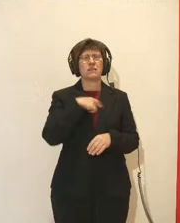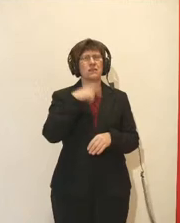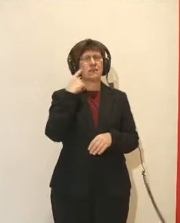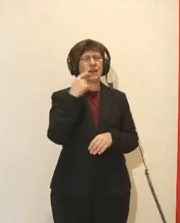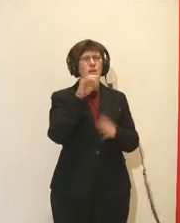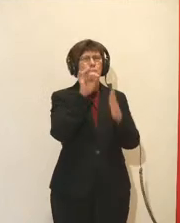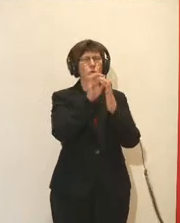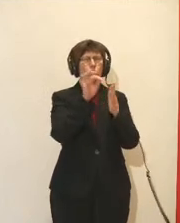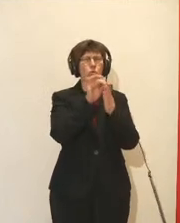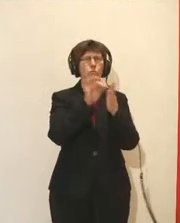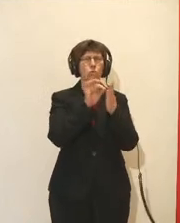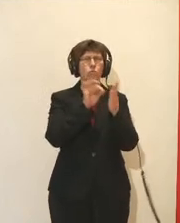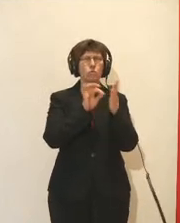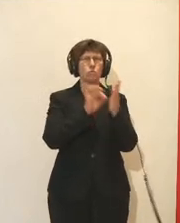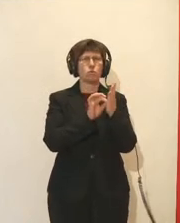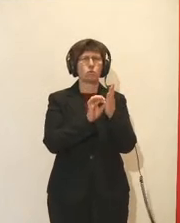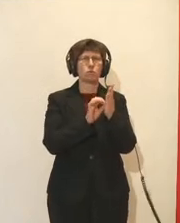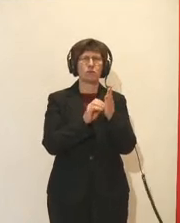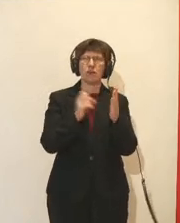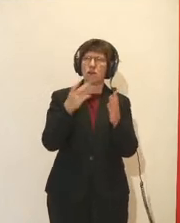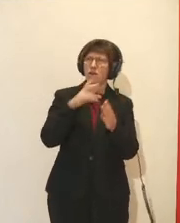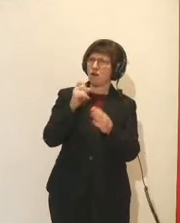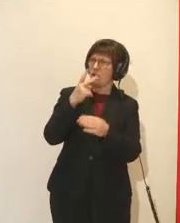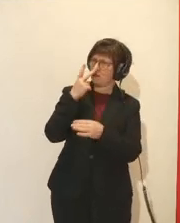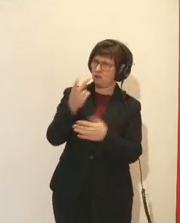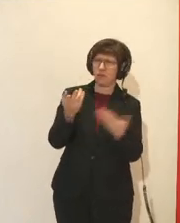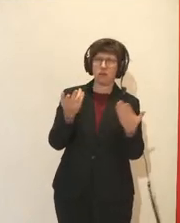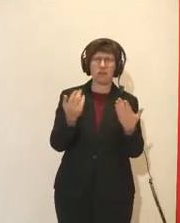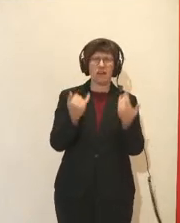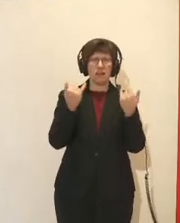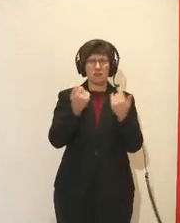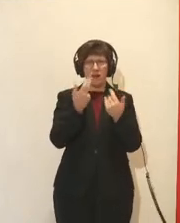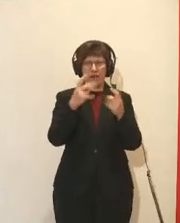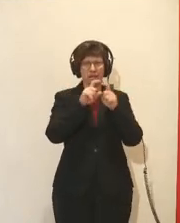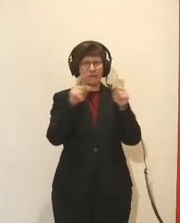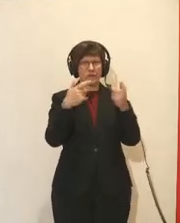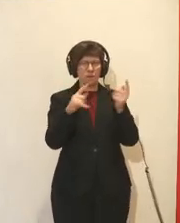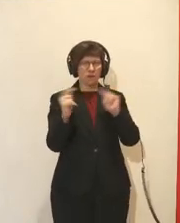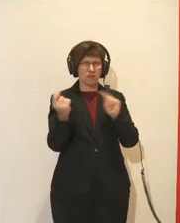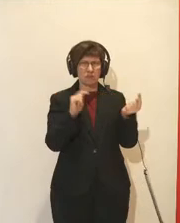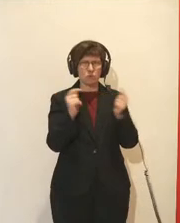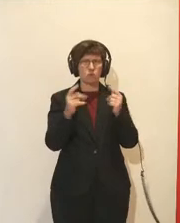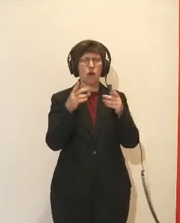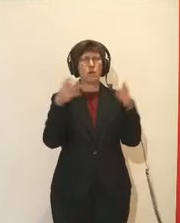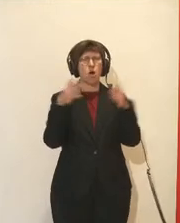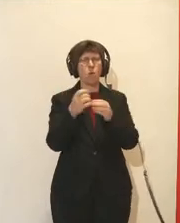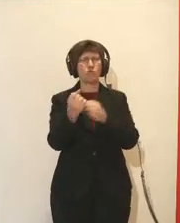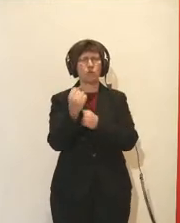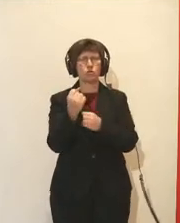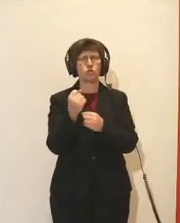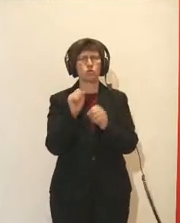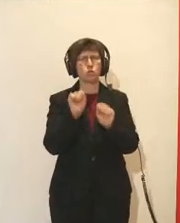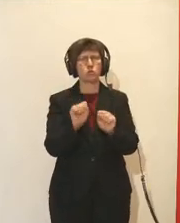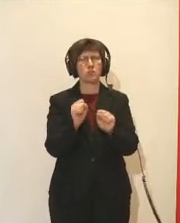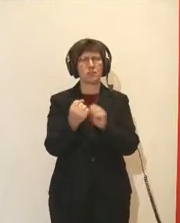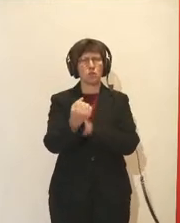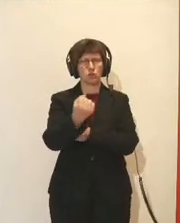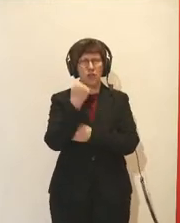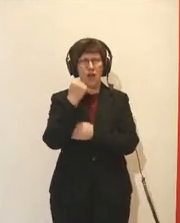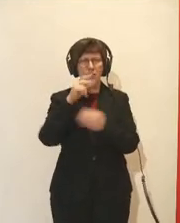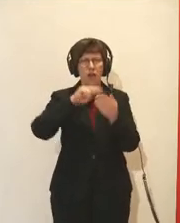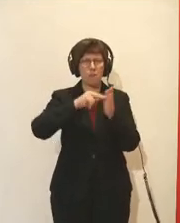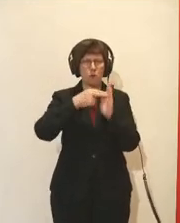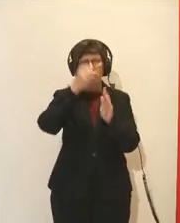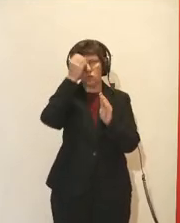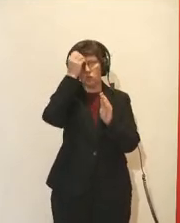sind die punkte die man tun muss sogar sehr offensichtlich also wir haben jetzt über ein paar sachen reden können aber den opferschutz zu stärken zu gucken wie wir die politische bildung